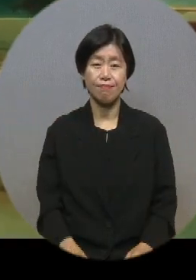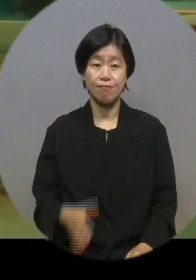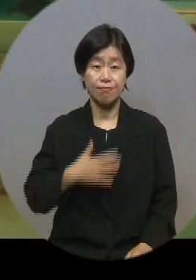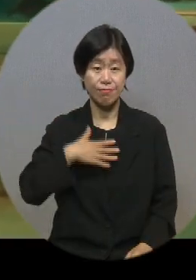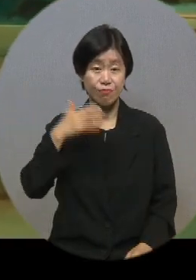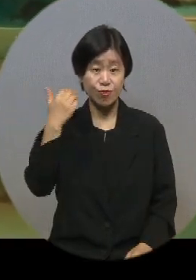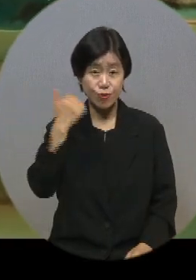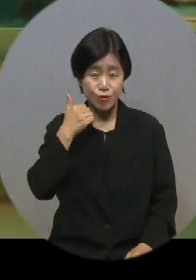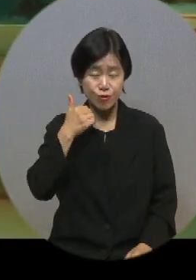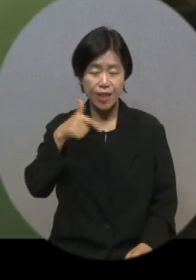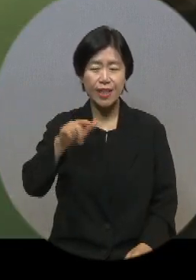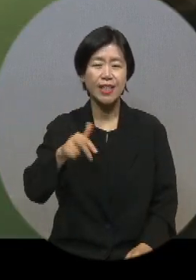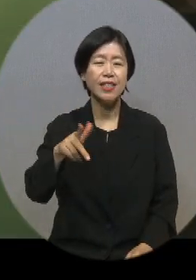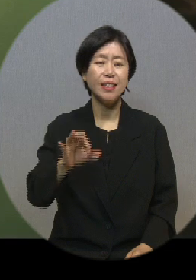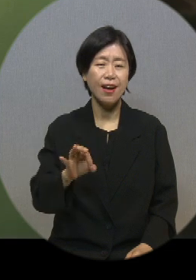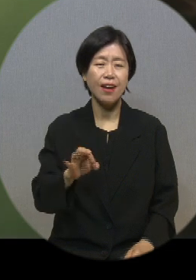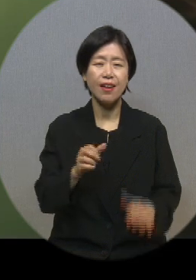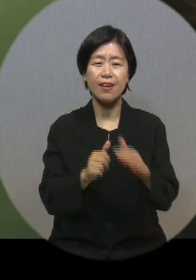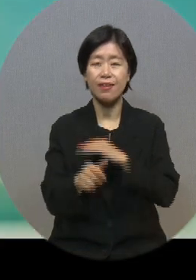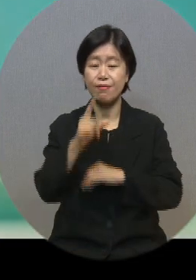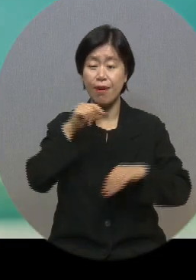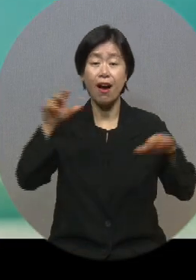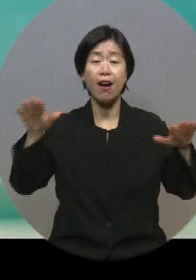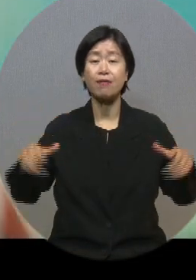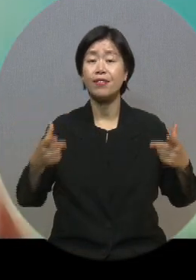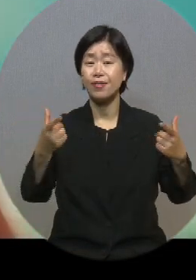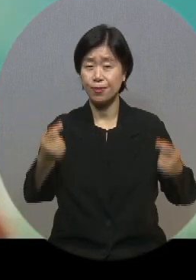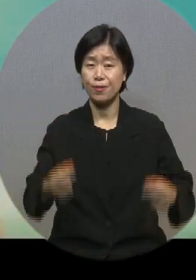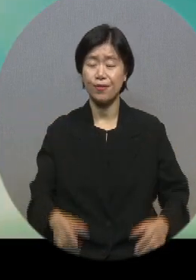내가 바로 기장 갈매기다